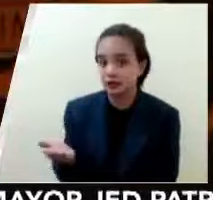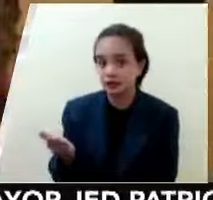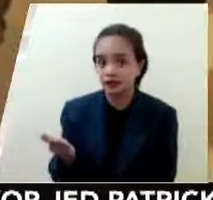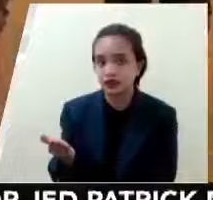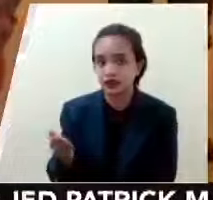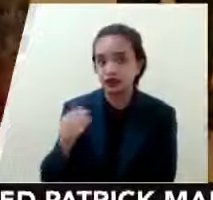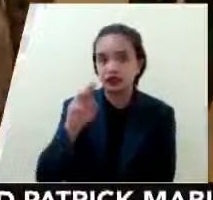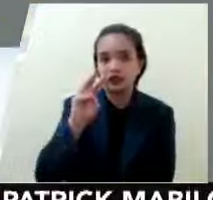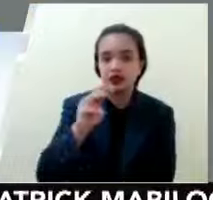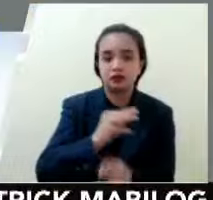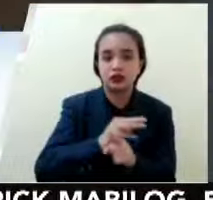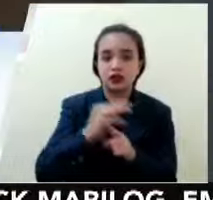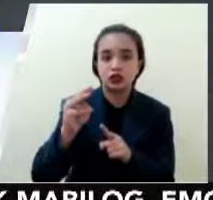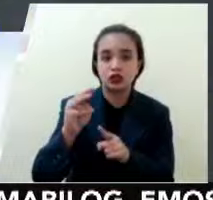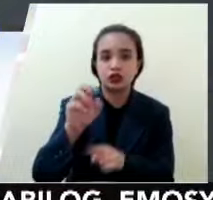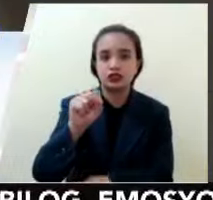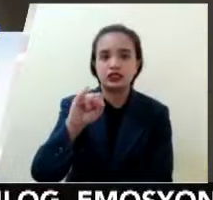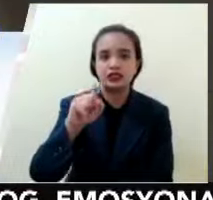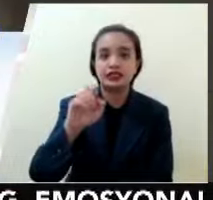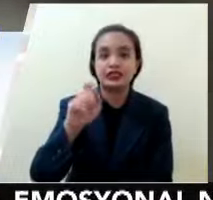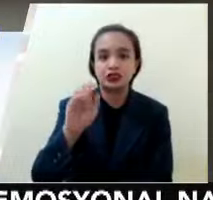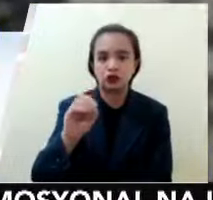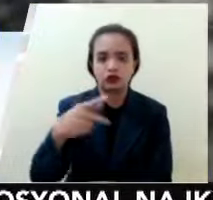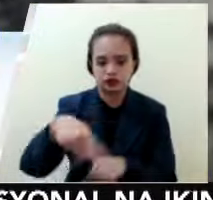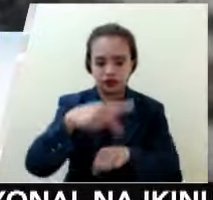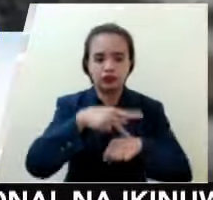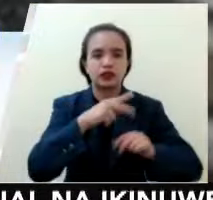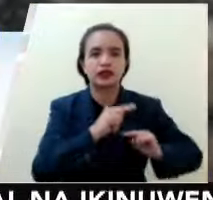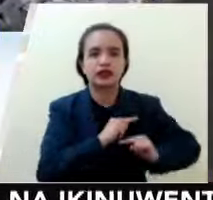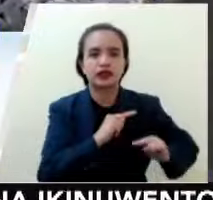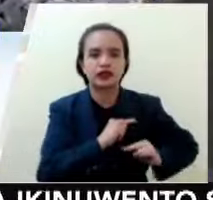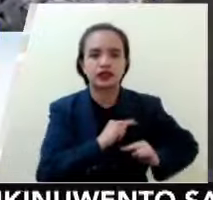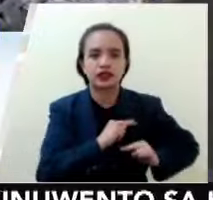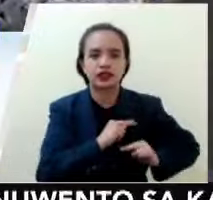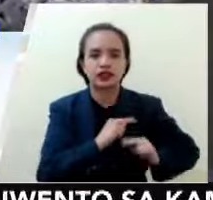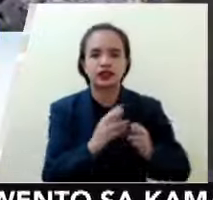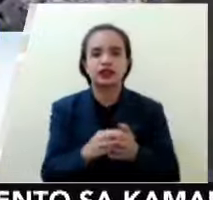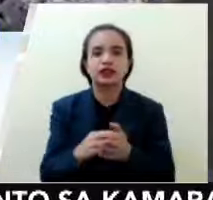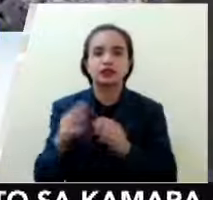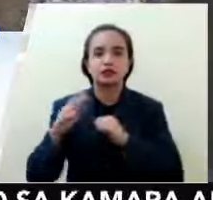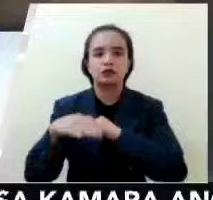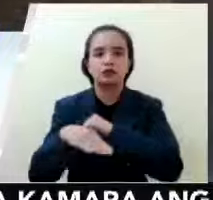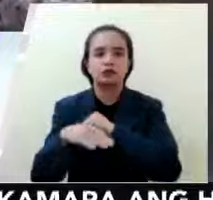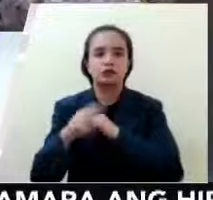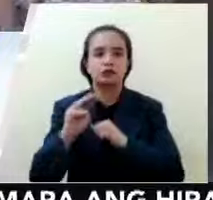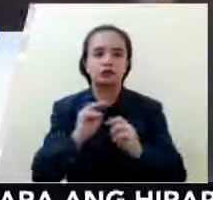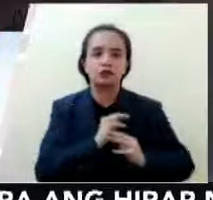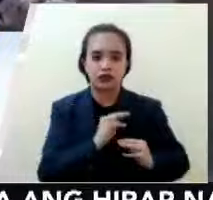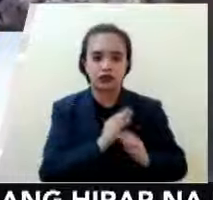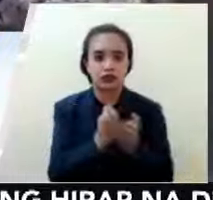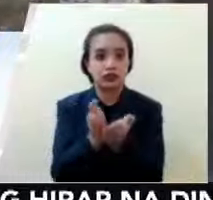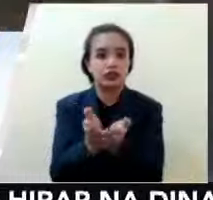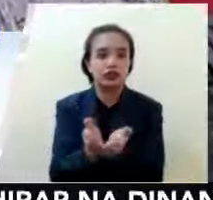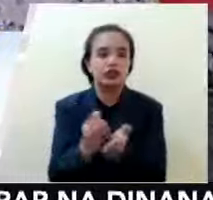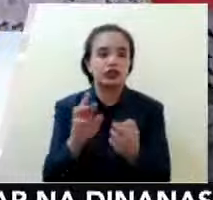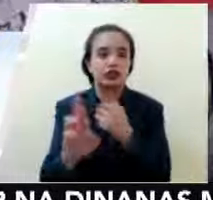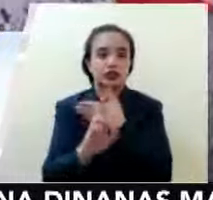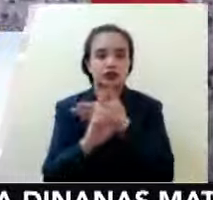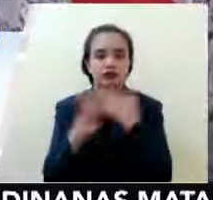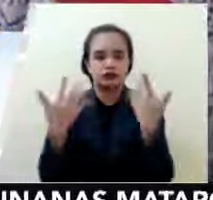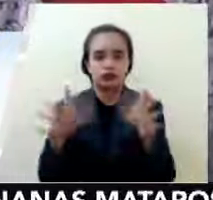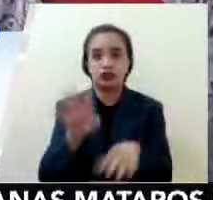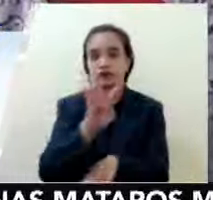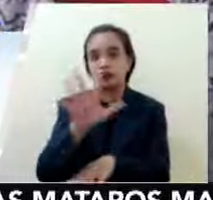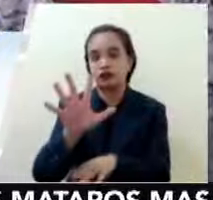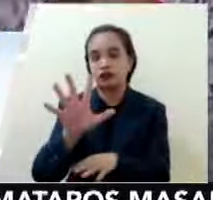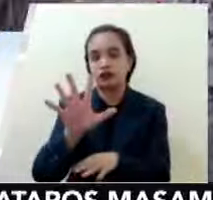Sixto Dantes III, Philippine Navy Marines Reserve. Inspired ng katatapos lang na 45th National